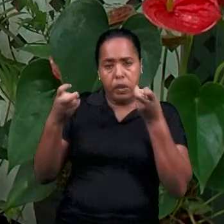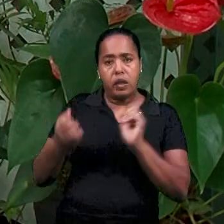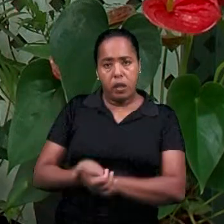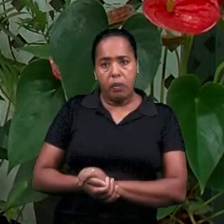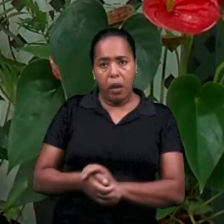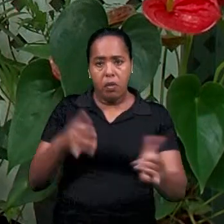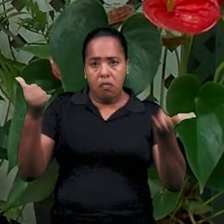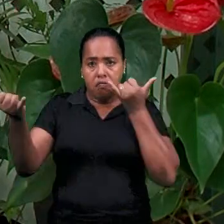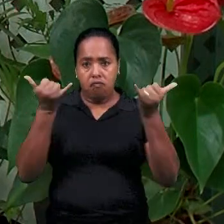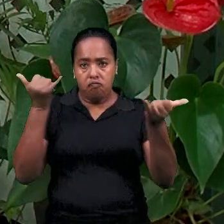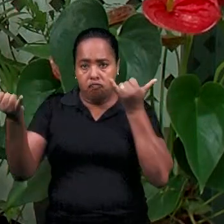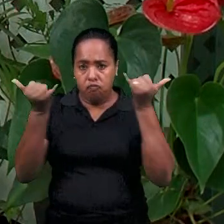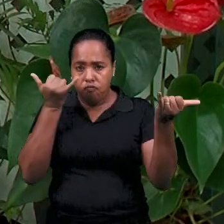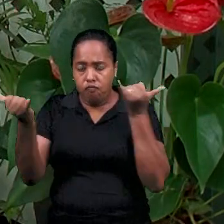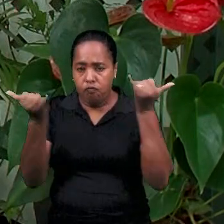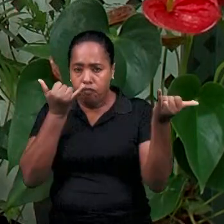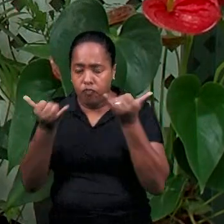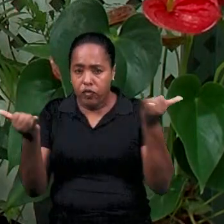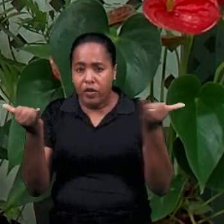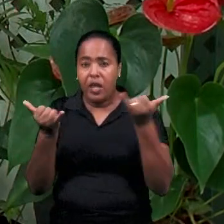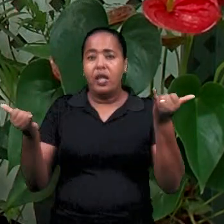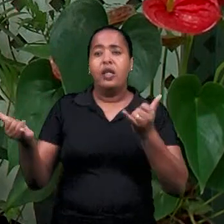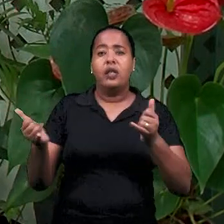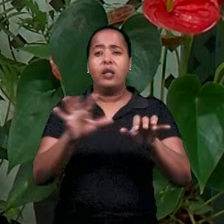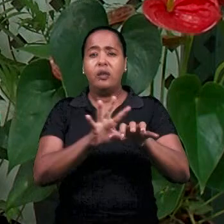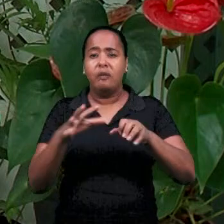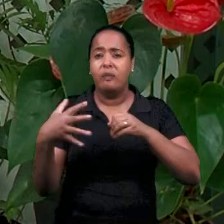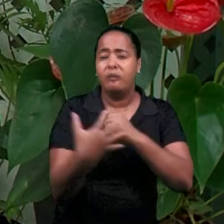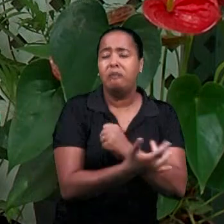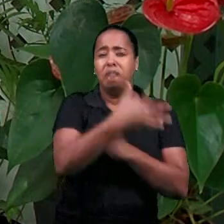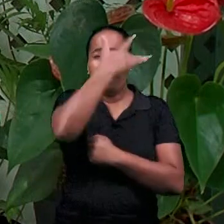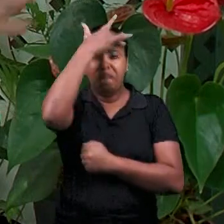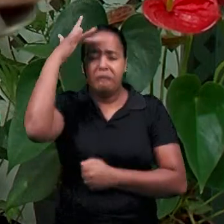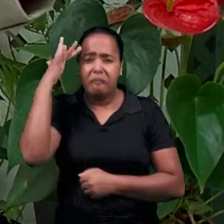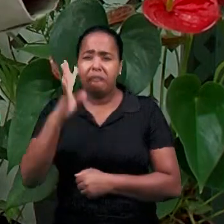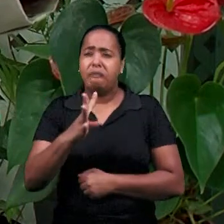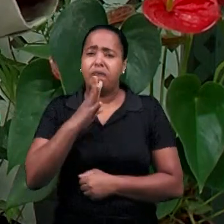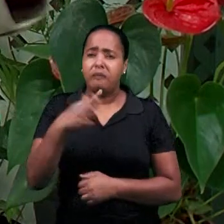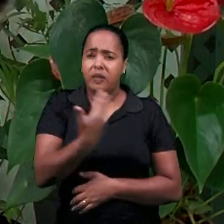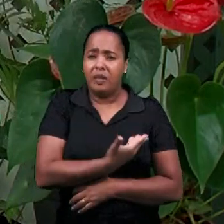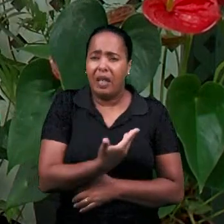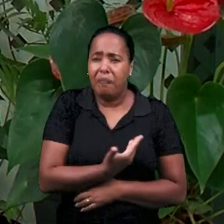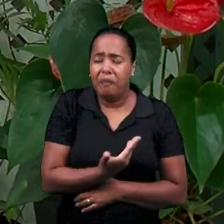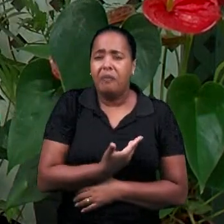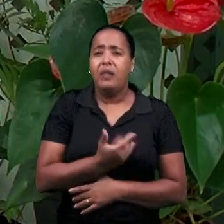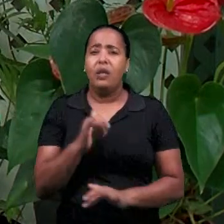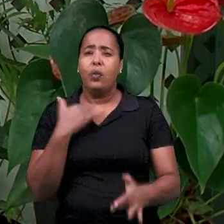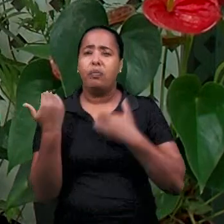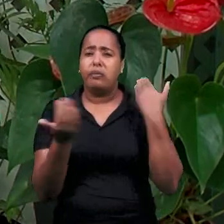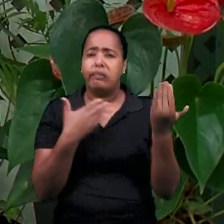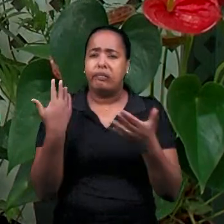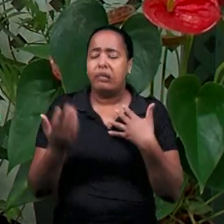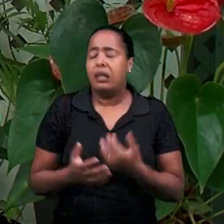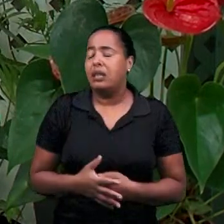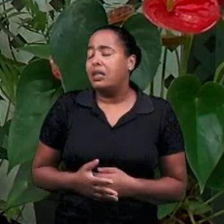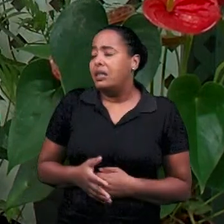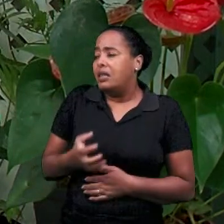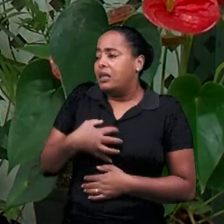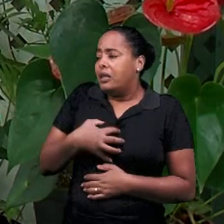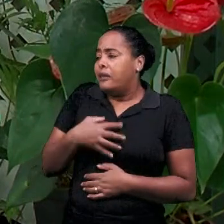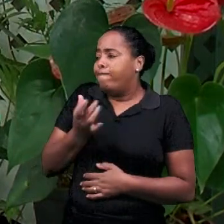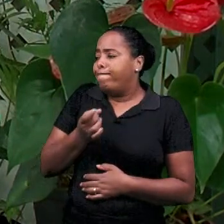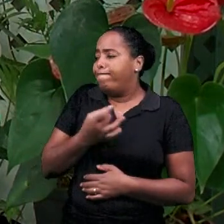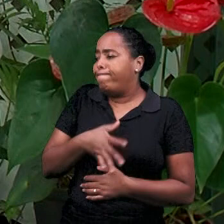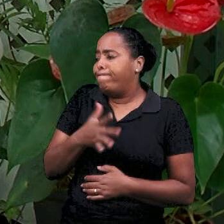qui récents, n'est-ce pas? Quand nous perdons des personnes, des amis, des connaissances, des hommes, oh, mais le